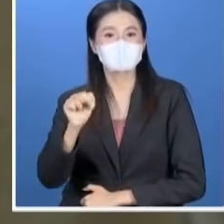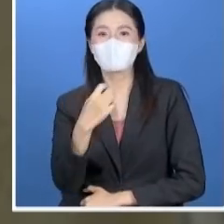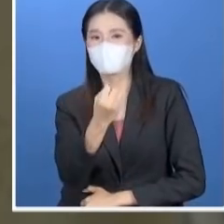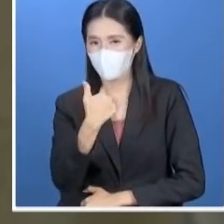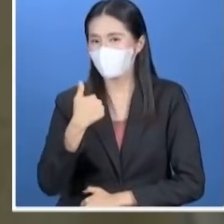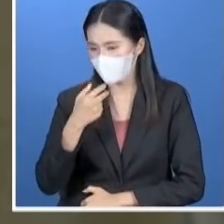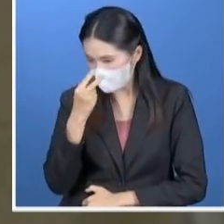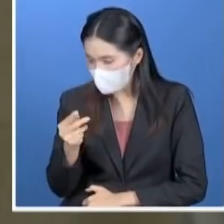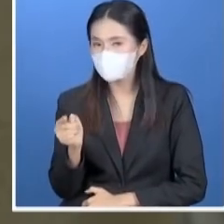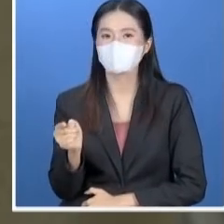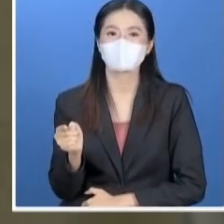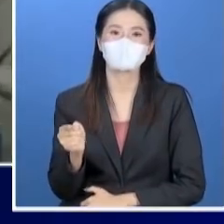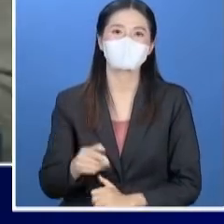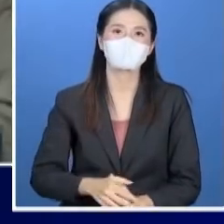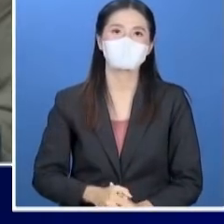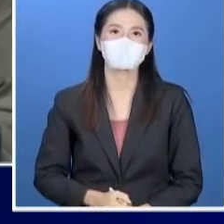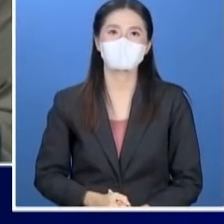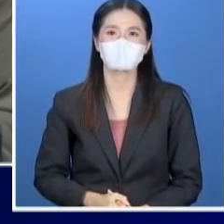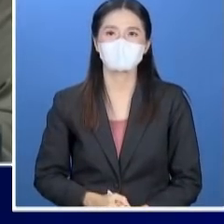ครับ